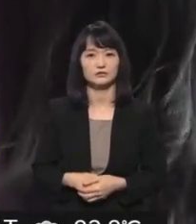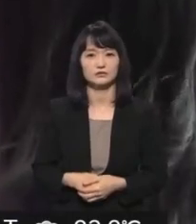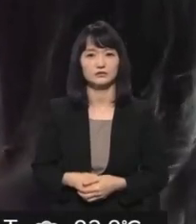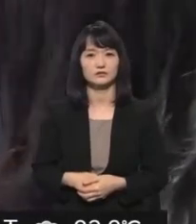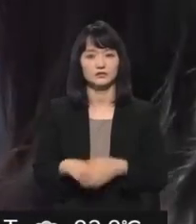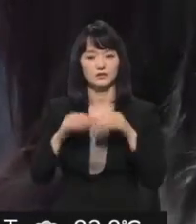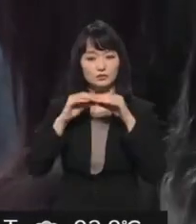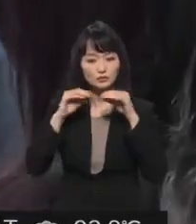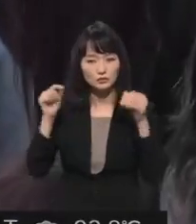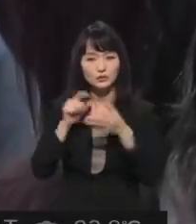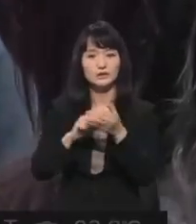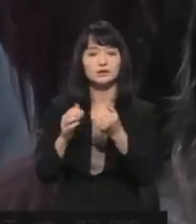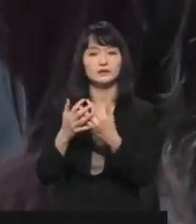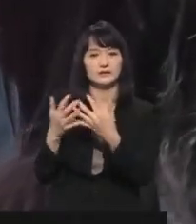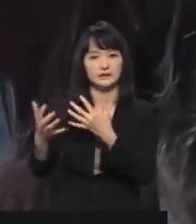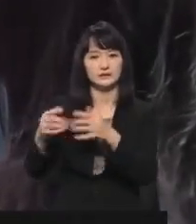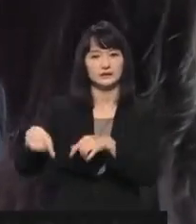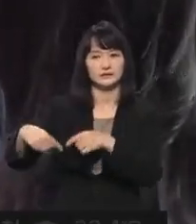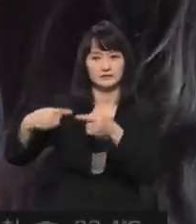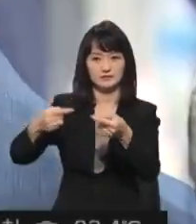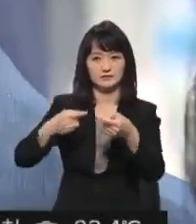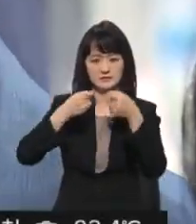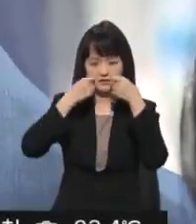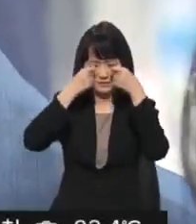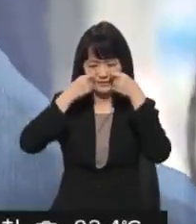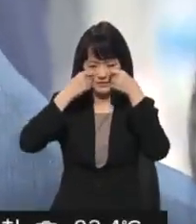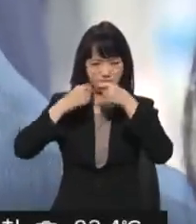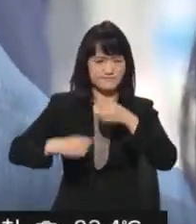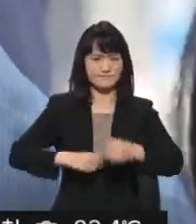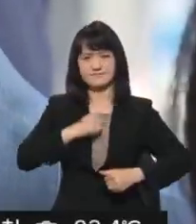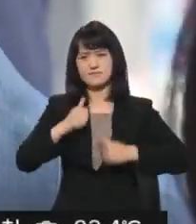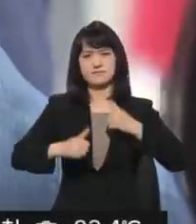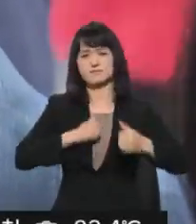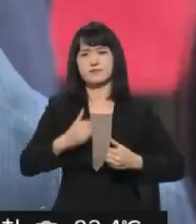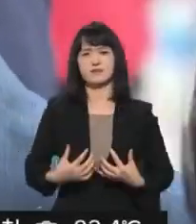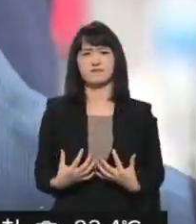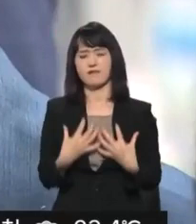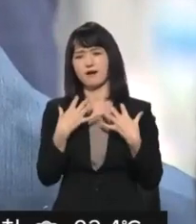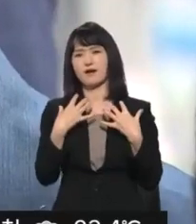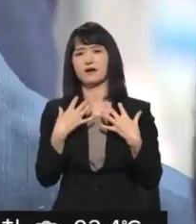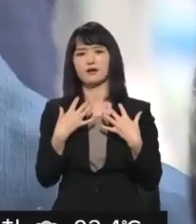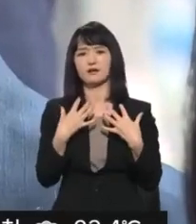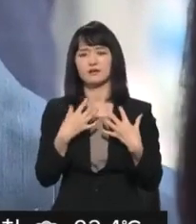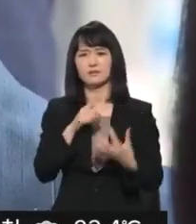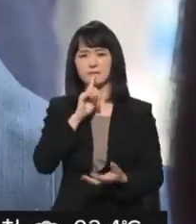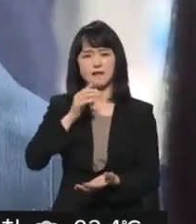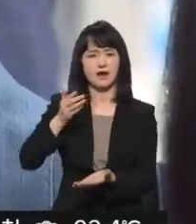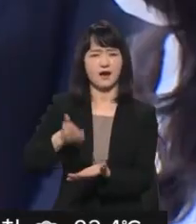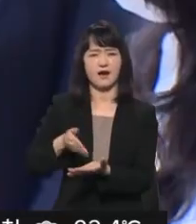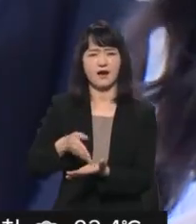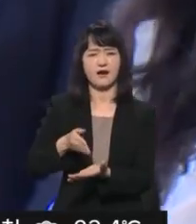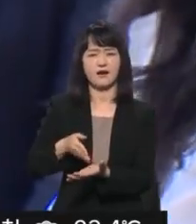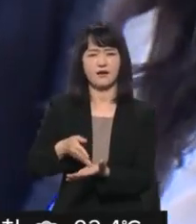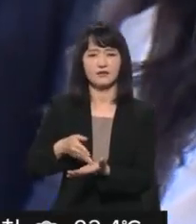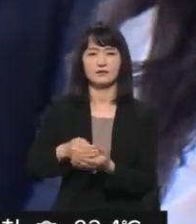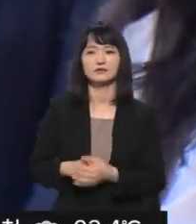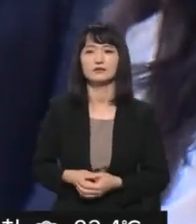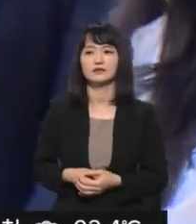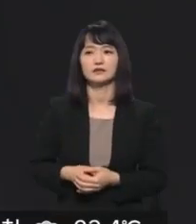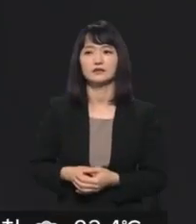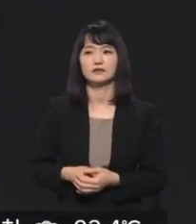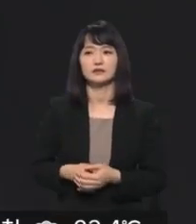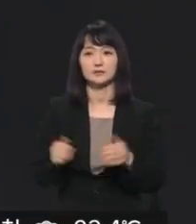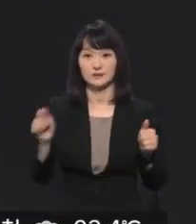그때 나와서 굉장히 인지 그 울분에 차 고 또 분노에 차 소 벽한 감정으로 여러가지 이야기 쏟아 부었고 그리고 이제 같이 옷이 창이